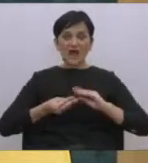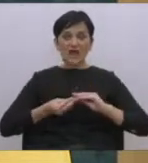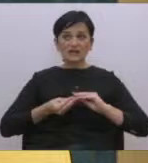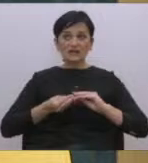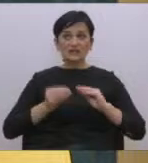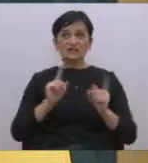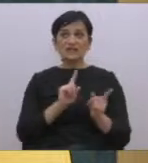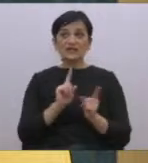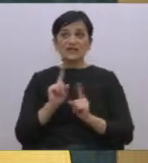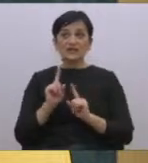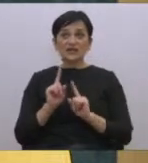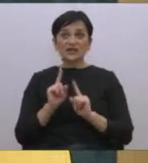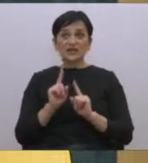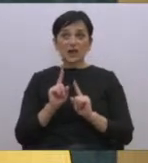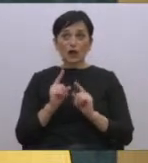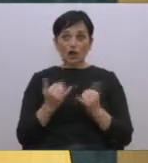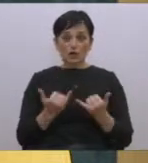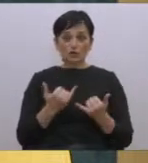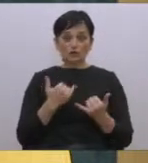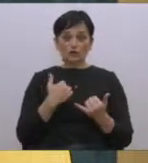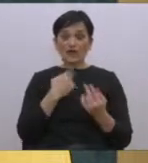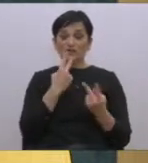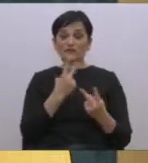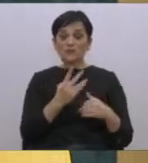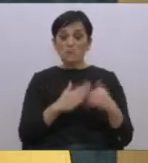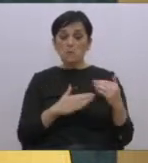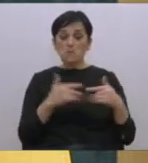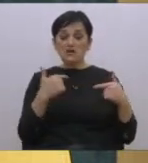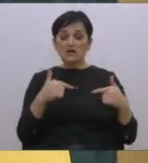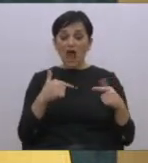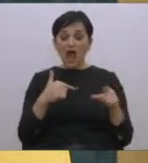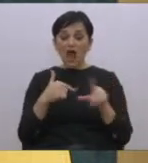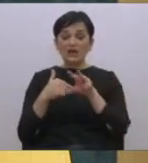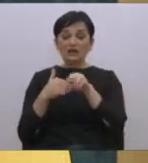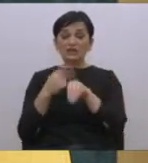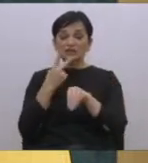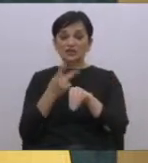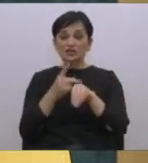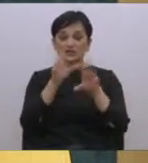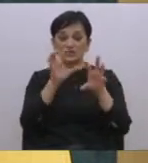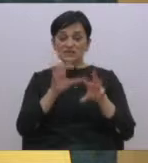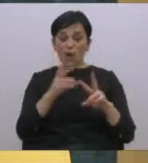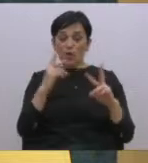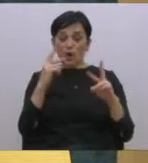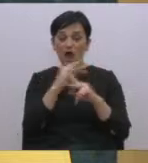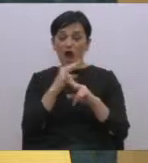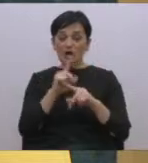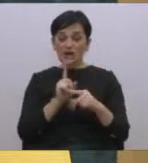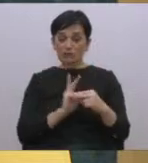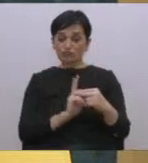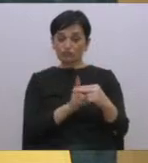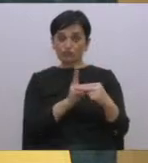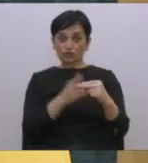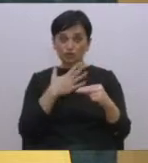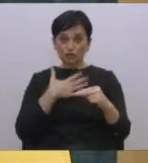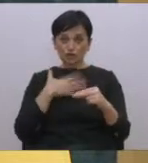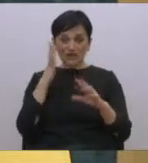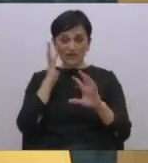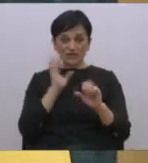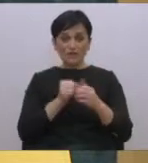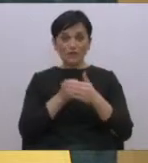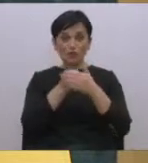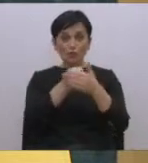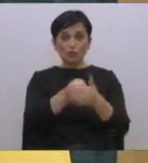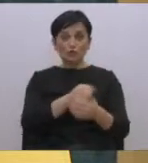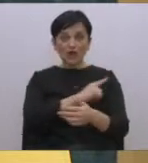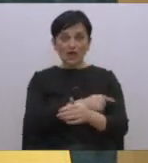ra, rezați. Ce v-am năcat practica și rom raime, sakanom de buharvezie, izrați ce ușli, scrieți ce v-am stăudat cu sunarianobis.